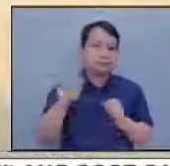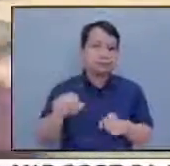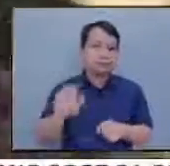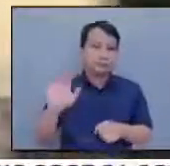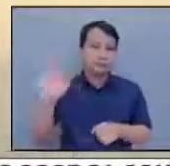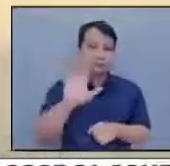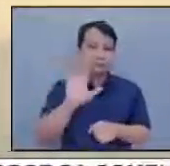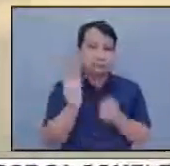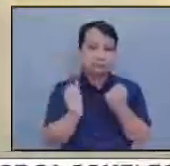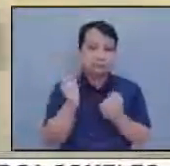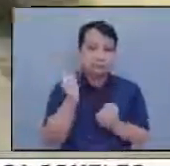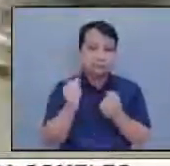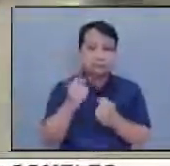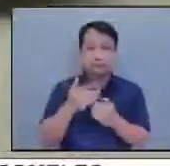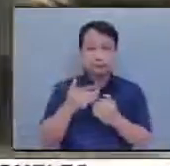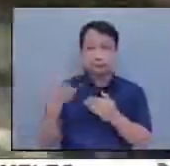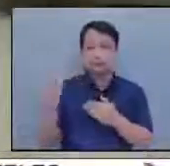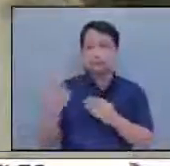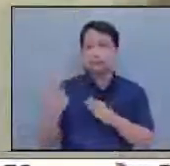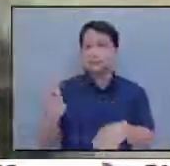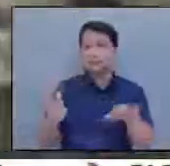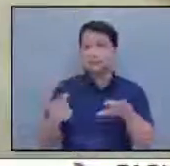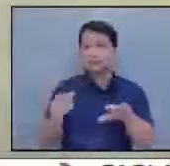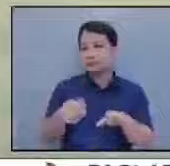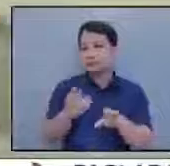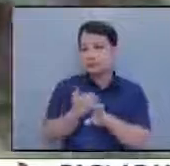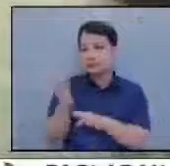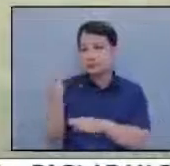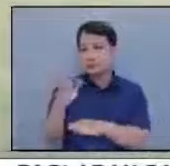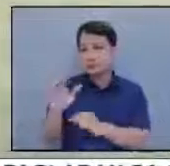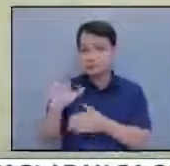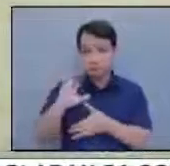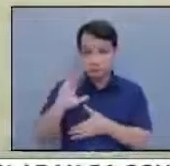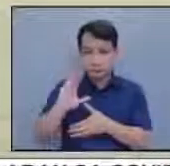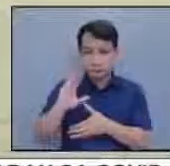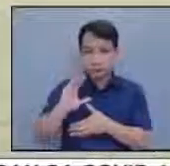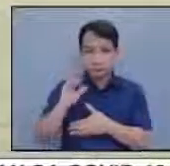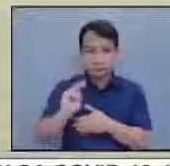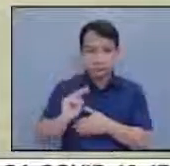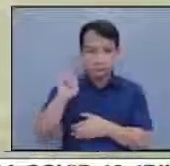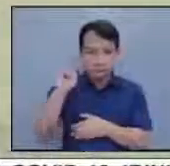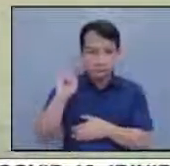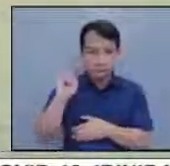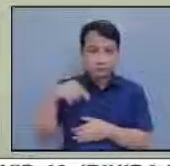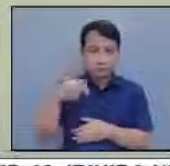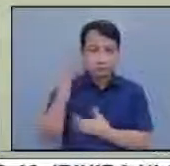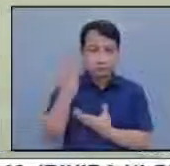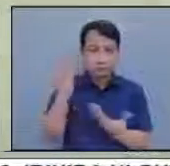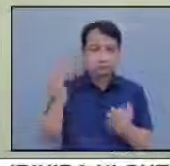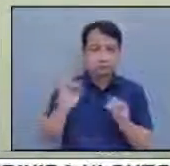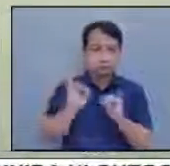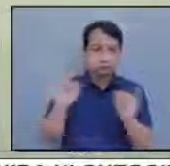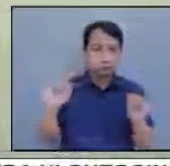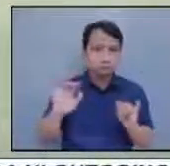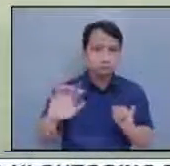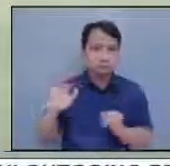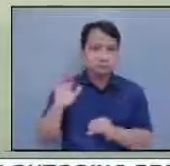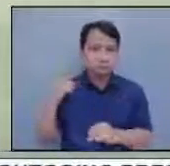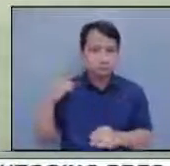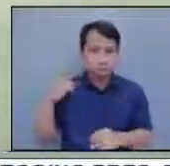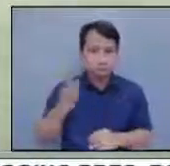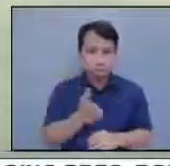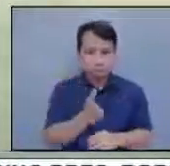pagmamaneho. Maging doon sa mga padiretso ng Caloocan at North Quezon City at maging sa mga kumakaliwa dyan sa